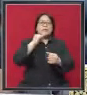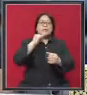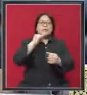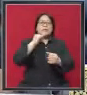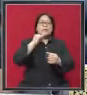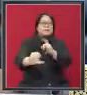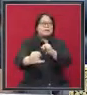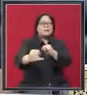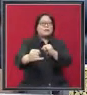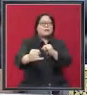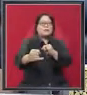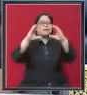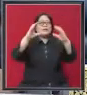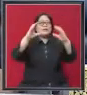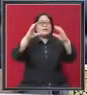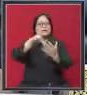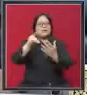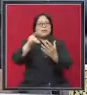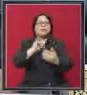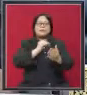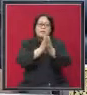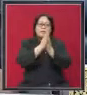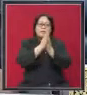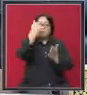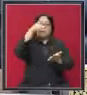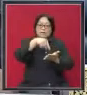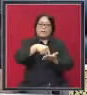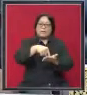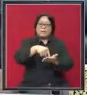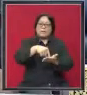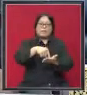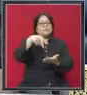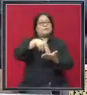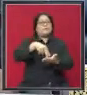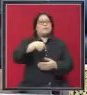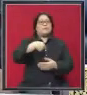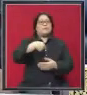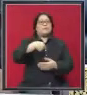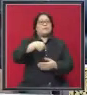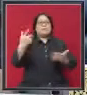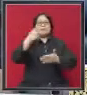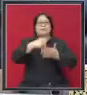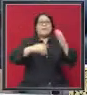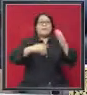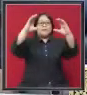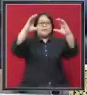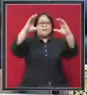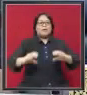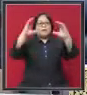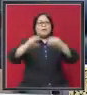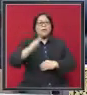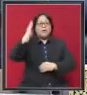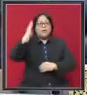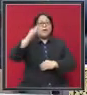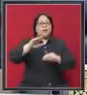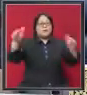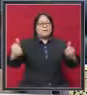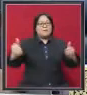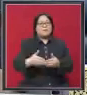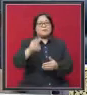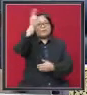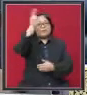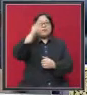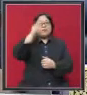sebagai the last resort. Jadi saya pohon, kerana ini pendirian saya, apakah langkah-langkah yang akan diperkenalkan